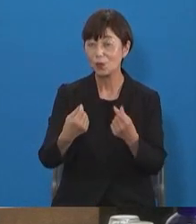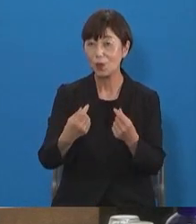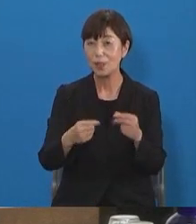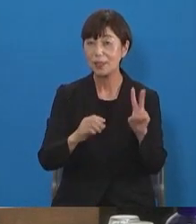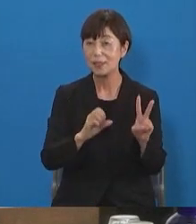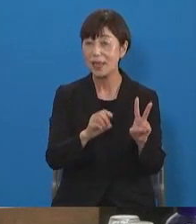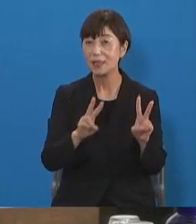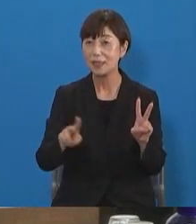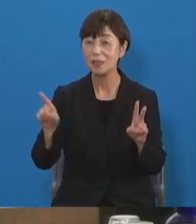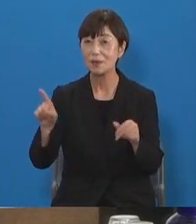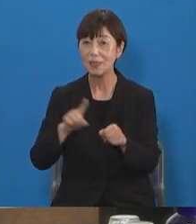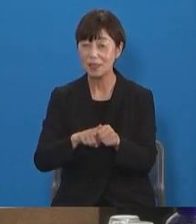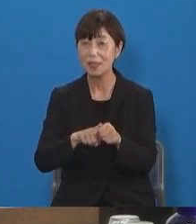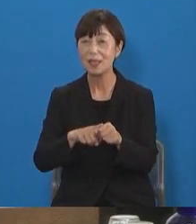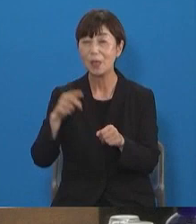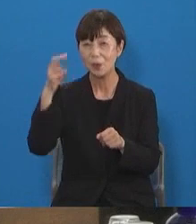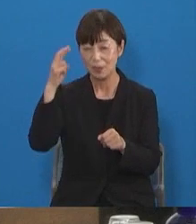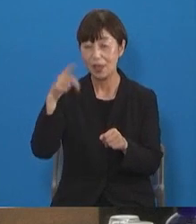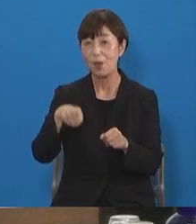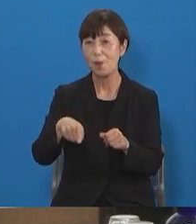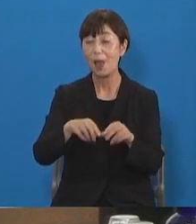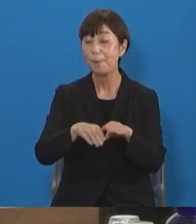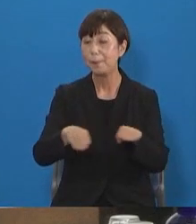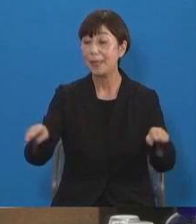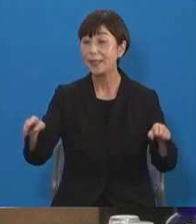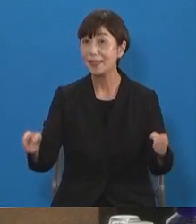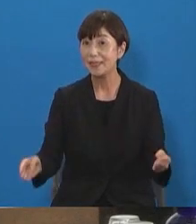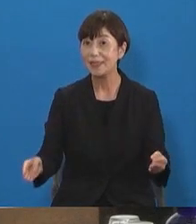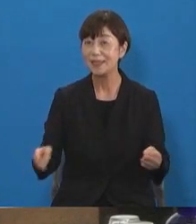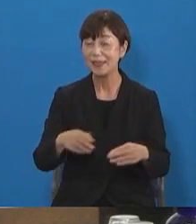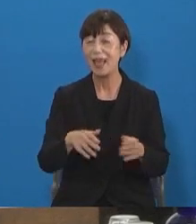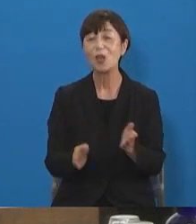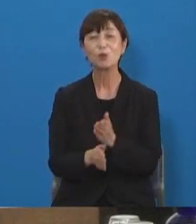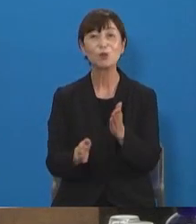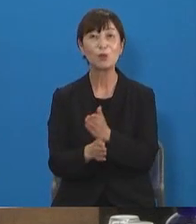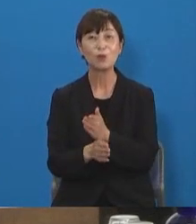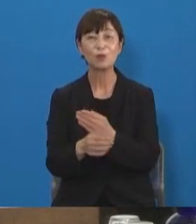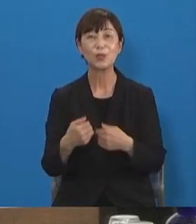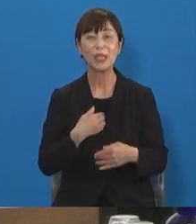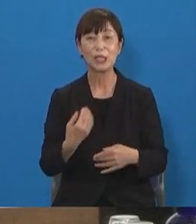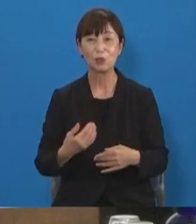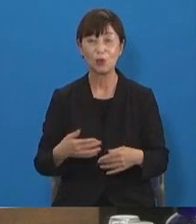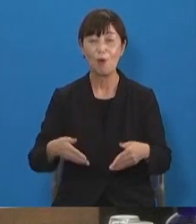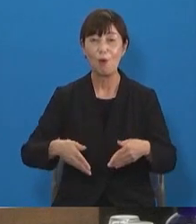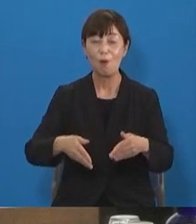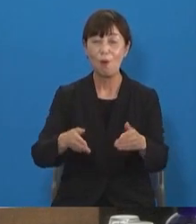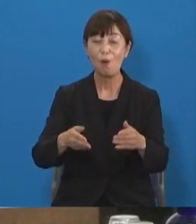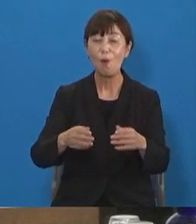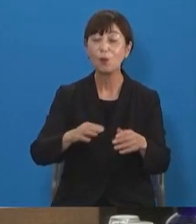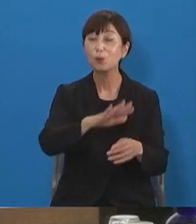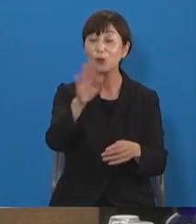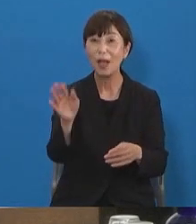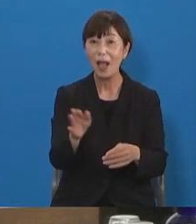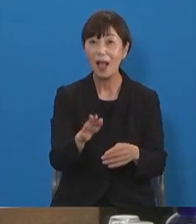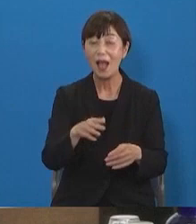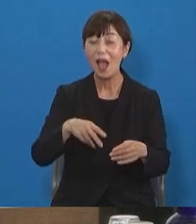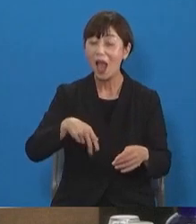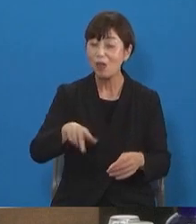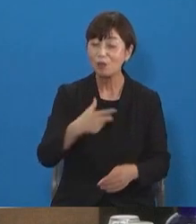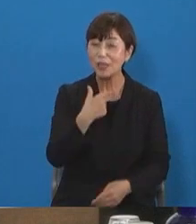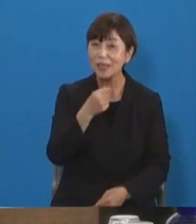2021では、ベンチでくつろぐことができるなど、魅力的な歩行空間による出かけたくなる、歩きたくなるま